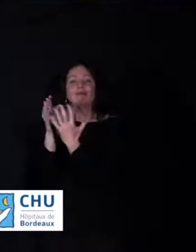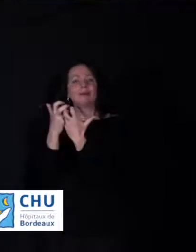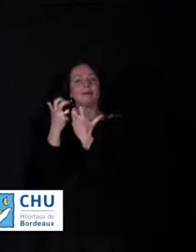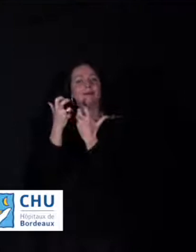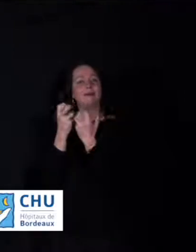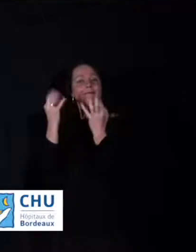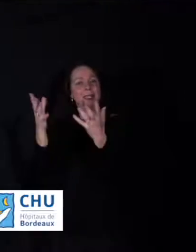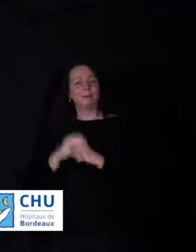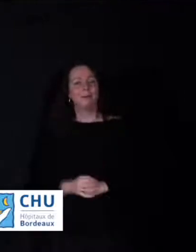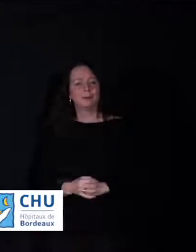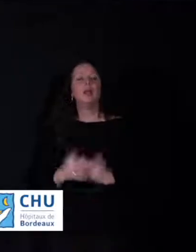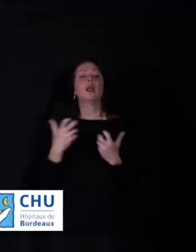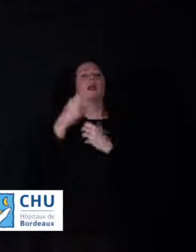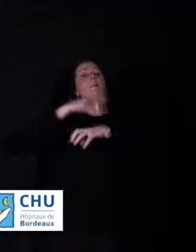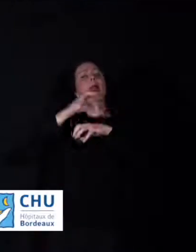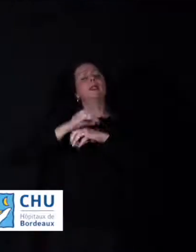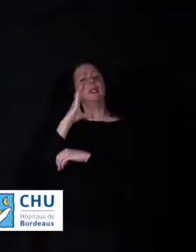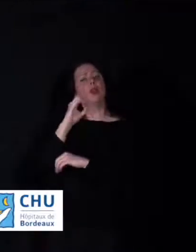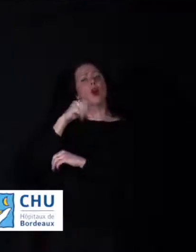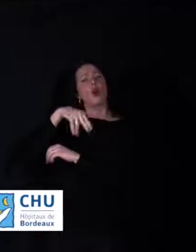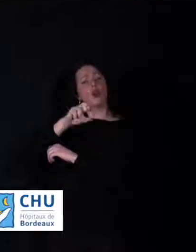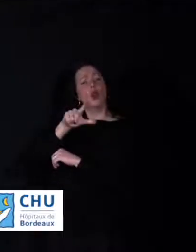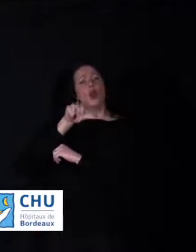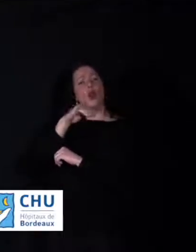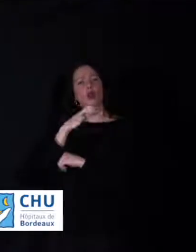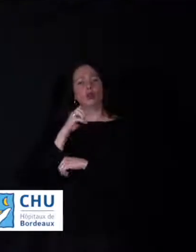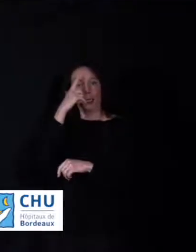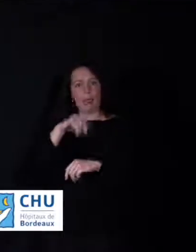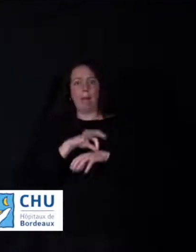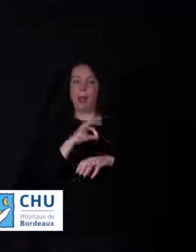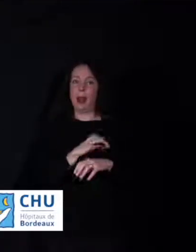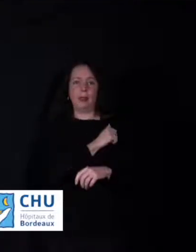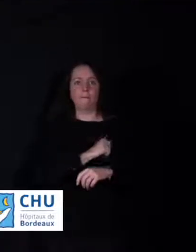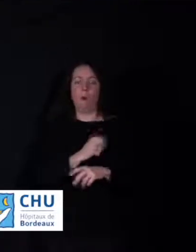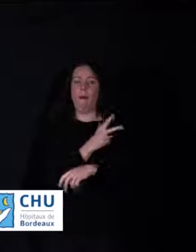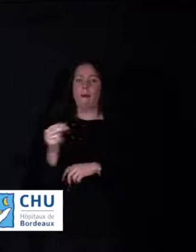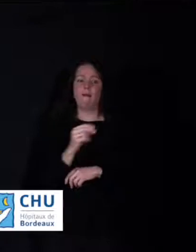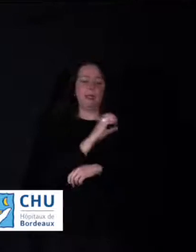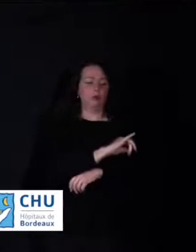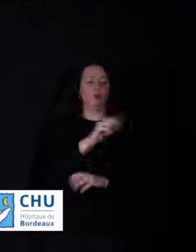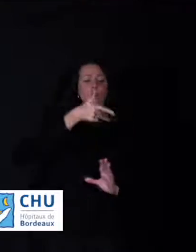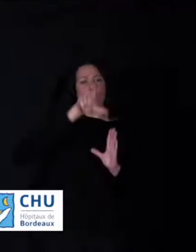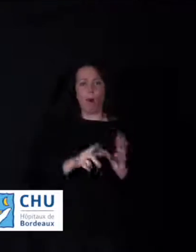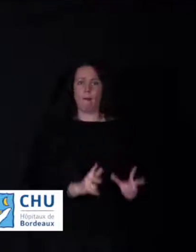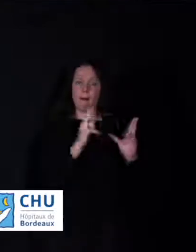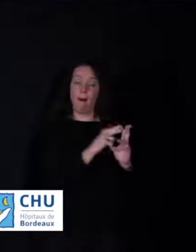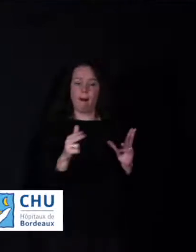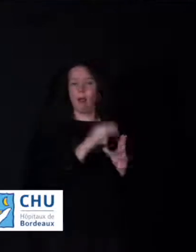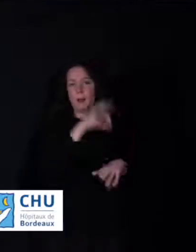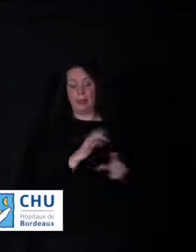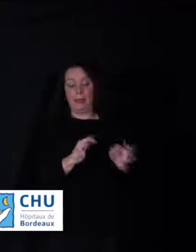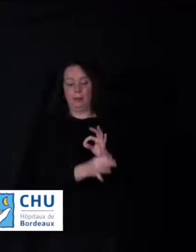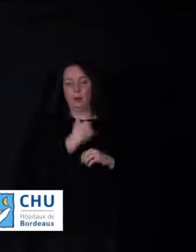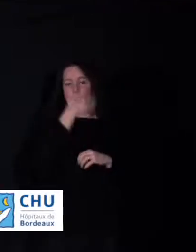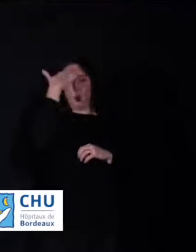ce qui est de la coqueluche, on sait que la coqueluche va faire des formes graves chez les nouveau-nés de 0 à 2 mois, puisque la vaccination commence à 2 mois. Ils ne sont pas bien